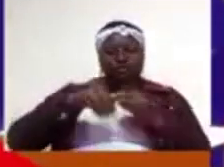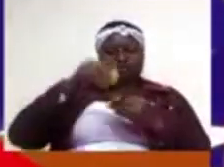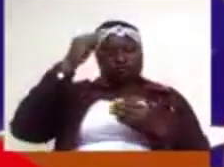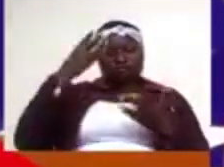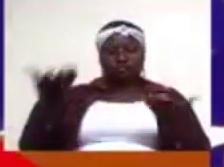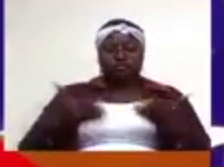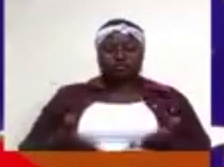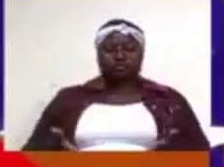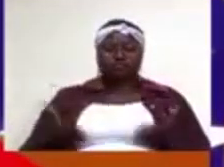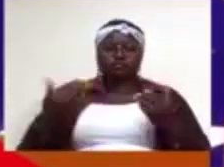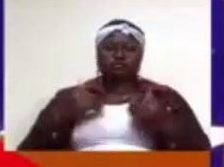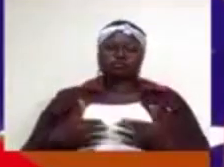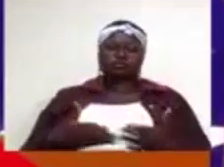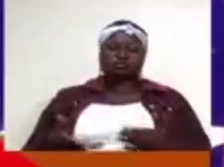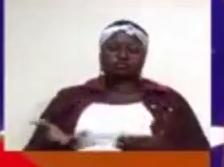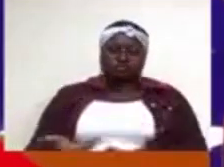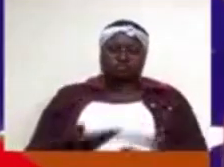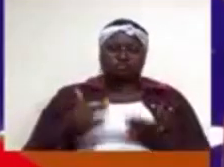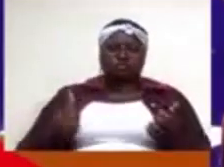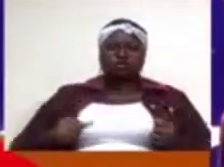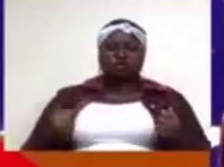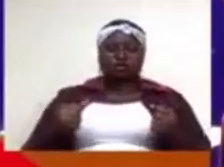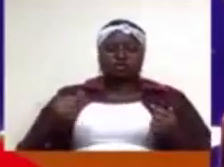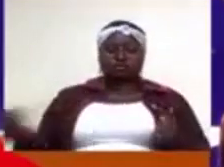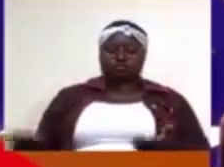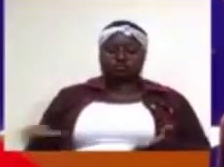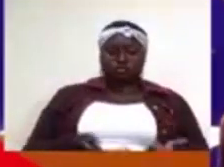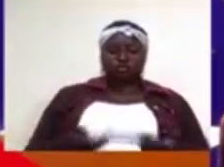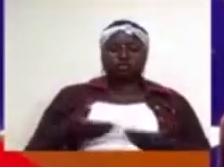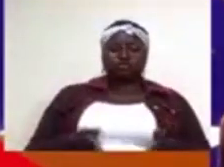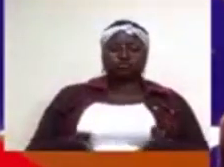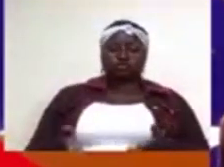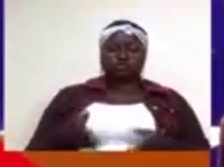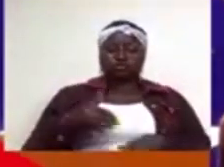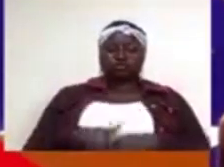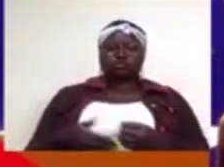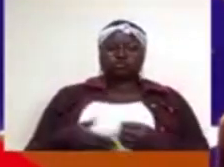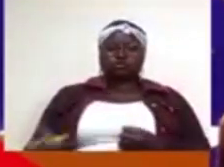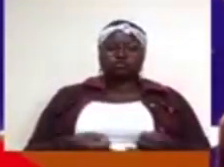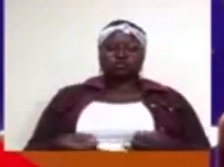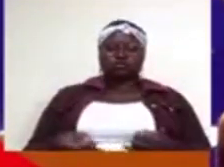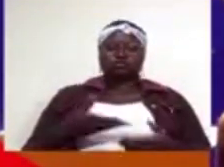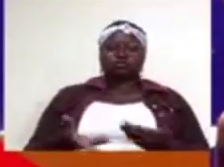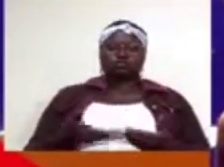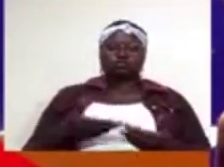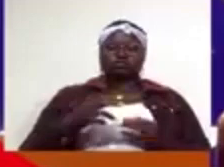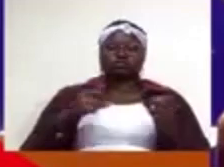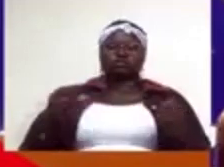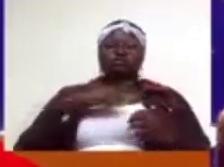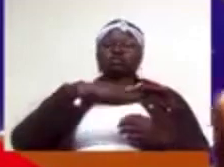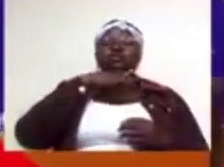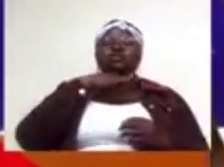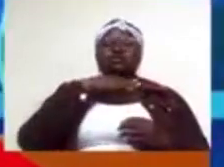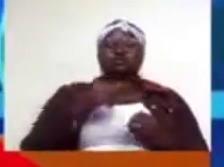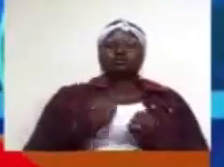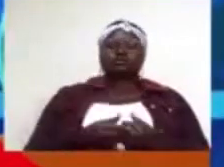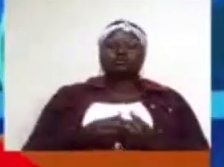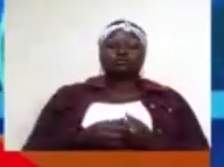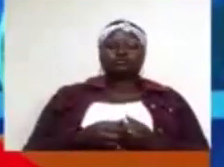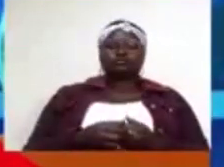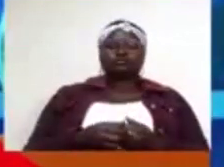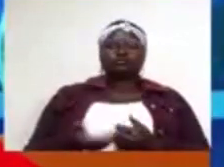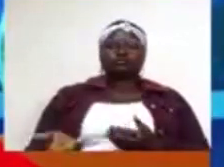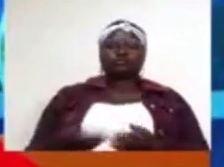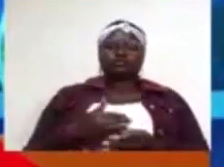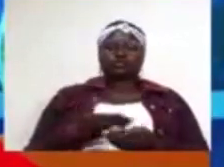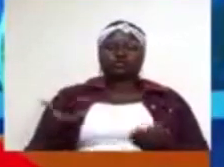So nidera kena muna ukoro mudhenya umudhi na tokia riria dereti ino eyo wauga ya juraga. Imwe kwe